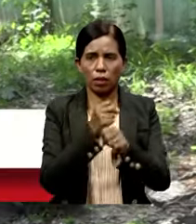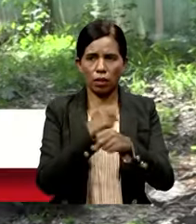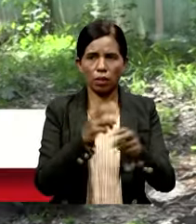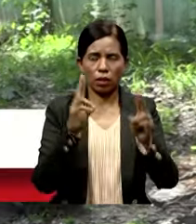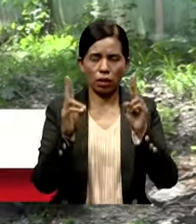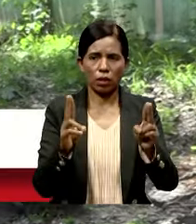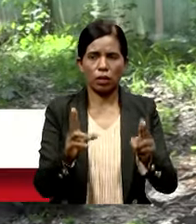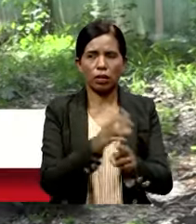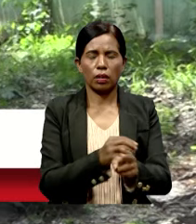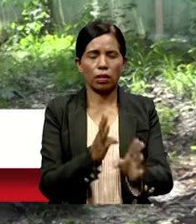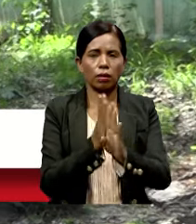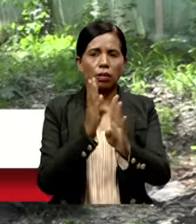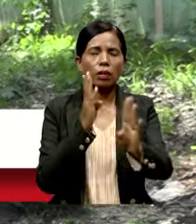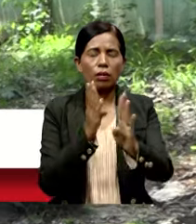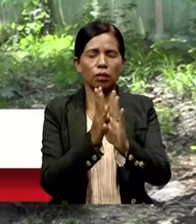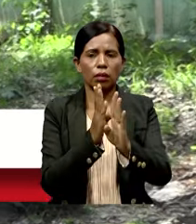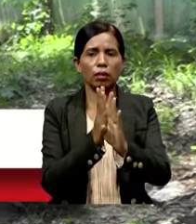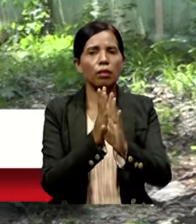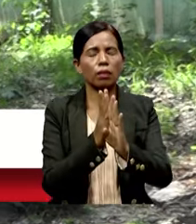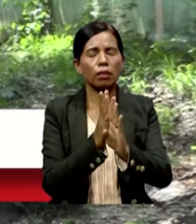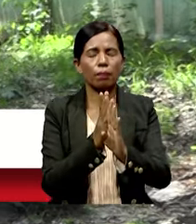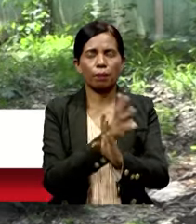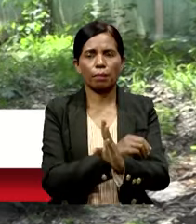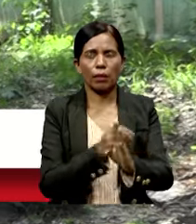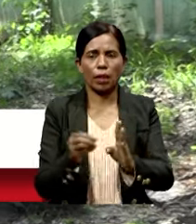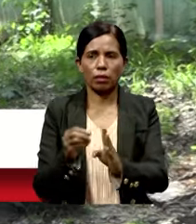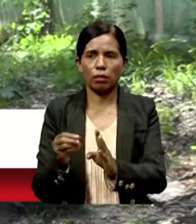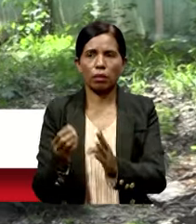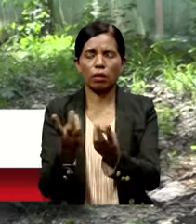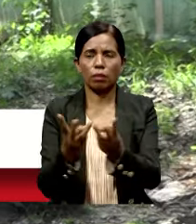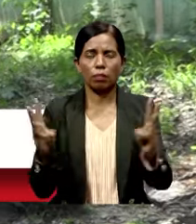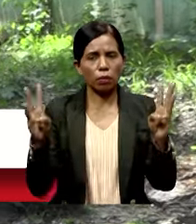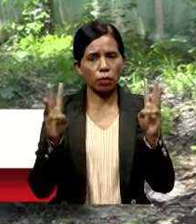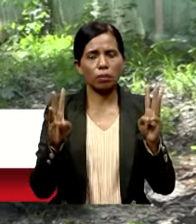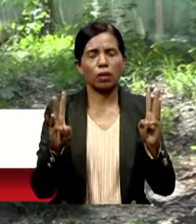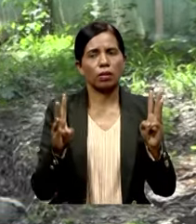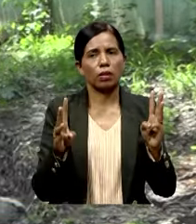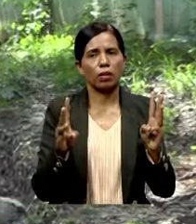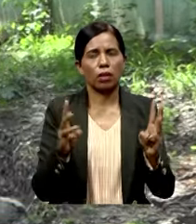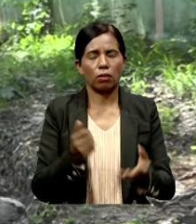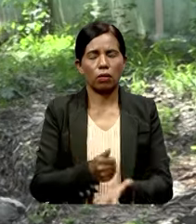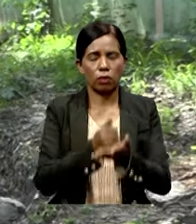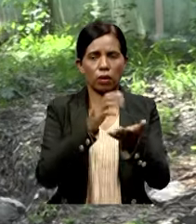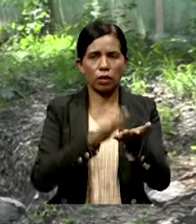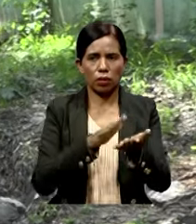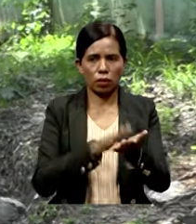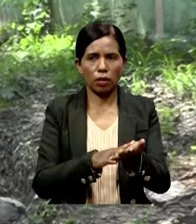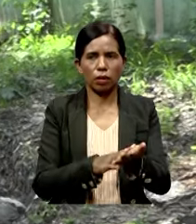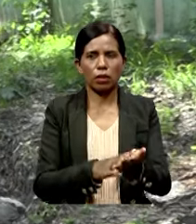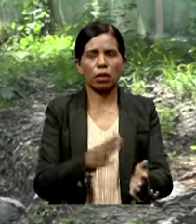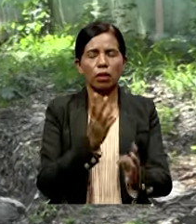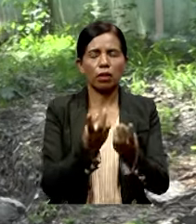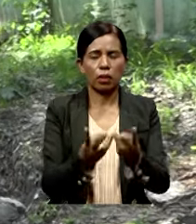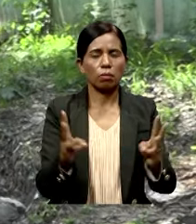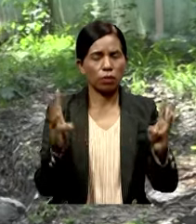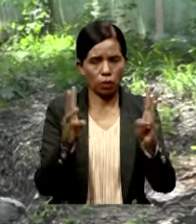bena ha ndane ka moro ndane para bela sal ba escola fatene ne se ita kare ki tenuan matene ki tene ki sal ba escola escola ne para escola ne dek para